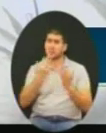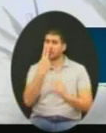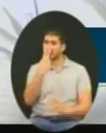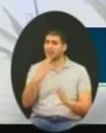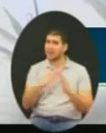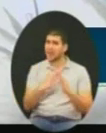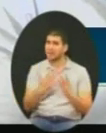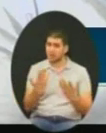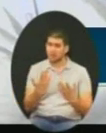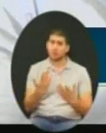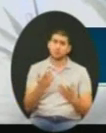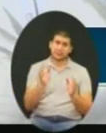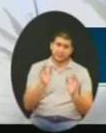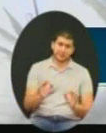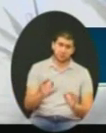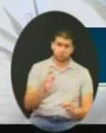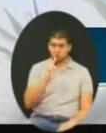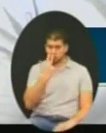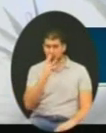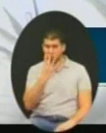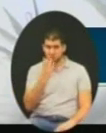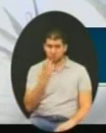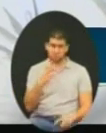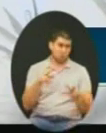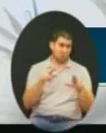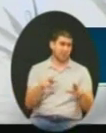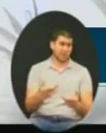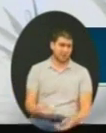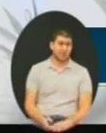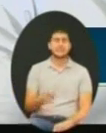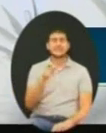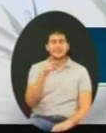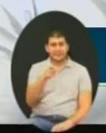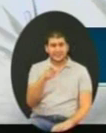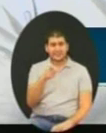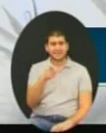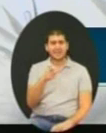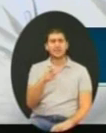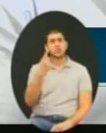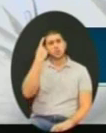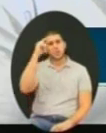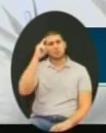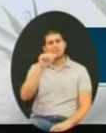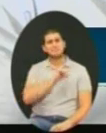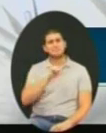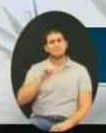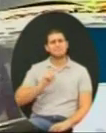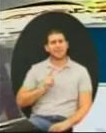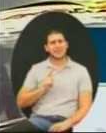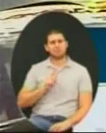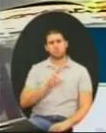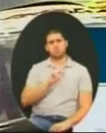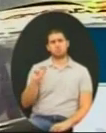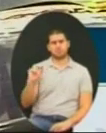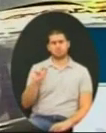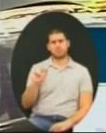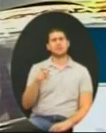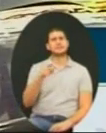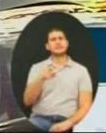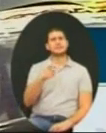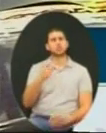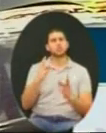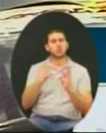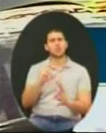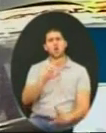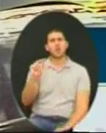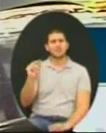הדירה? סביר להניח ש... לא תראי אותה 3-4 שנים? כן, אז אותו דבר פה. זה אותם יזמים פרטיים. זה אותם יזמים פרטיים, זה אותה